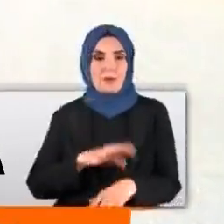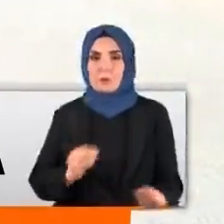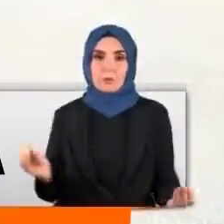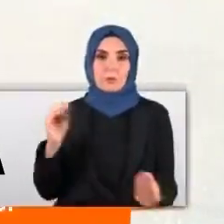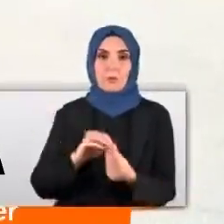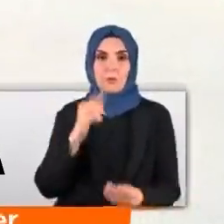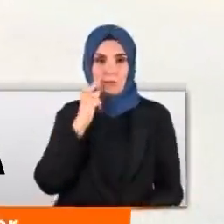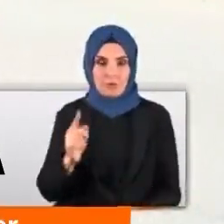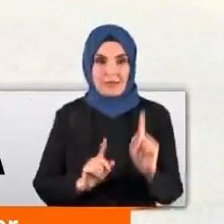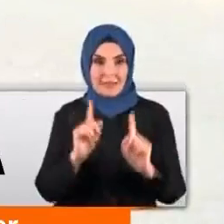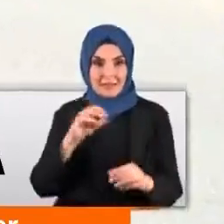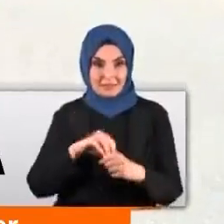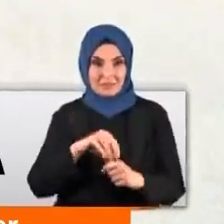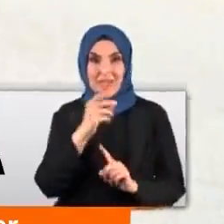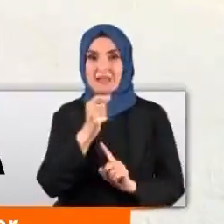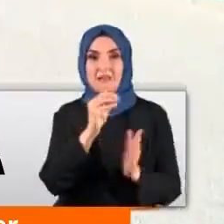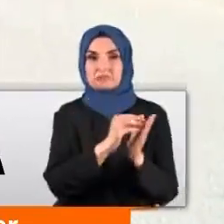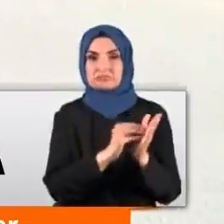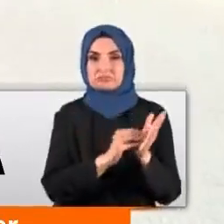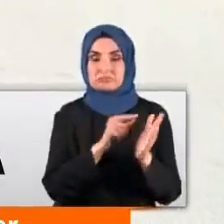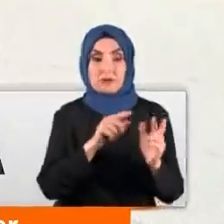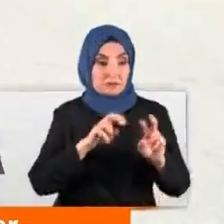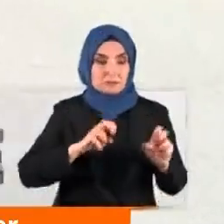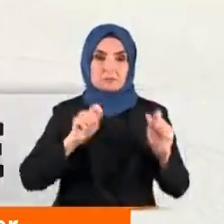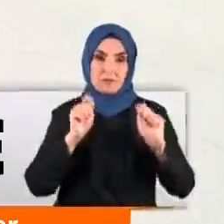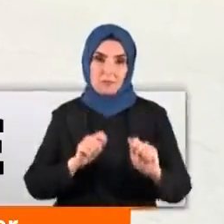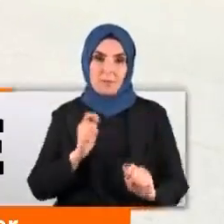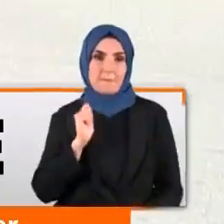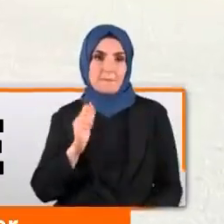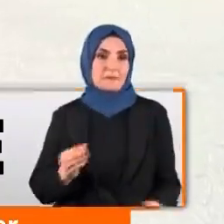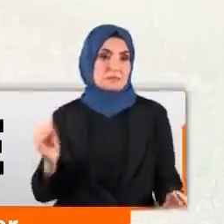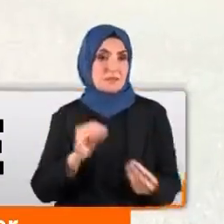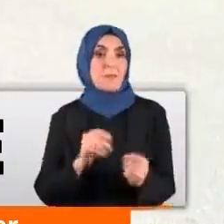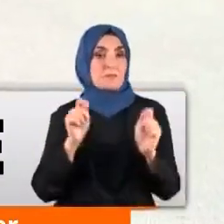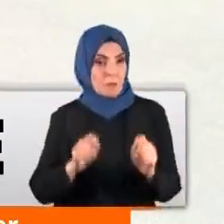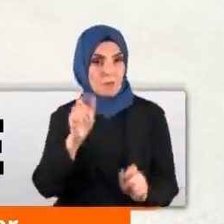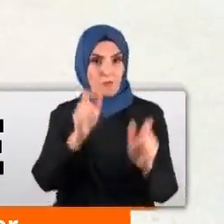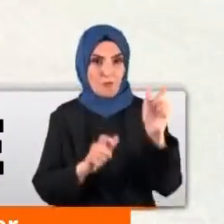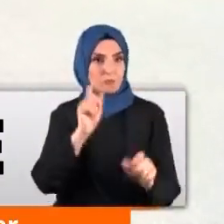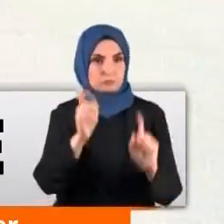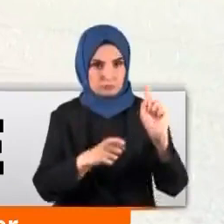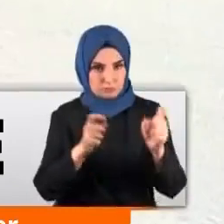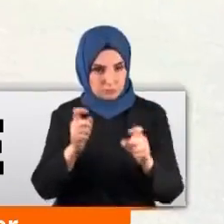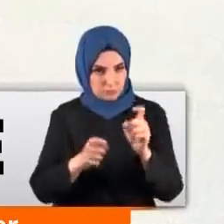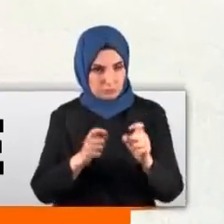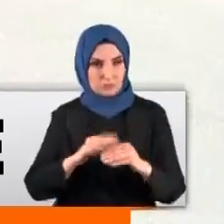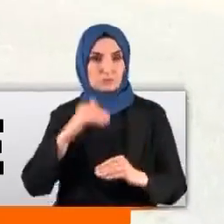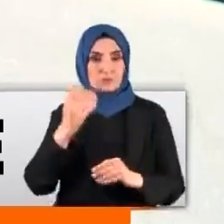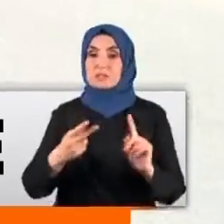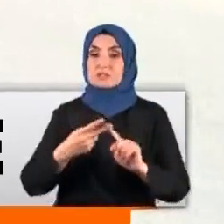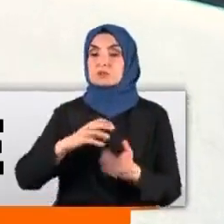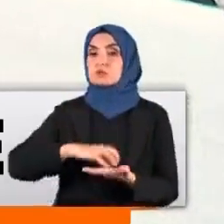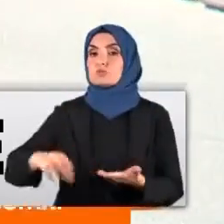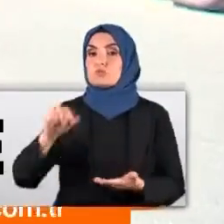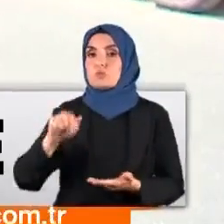internetten yapılan ilanlar mercek altına alınmıştı ve fahiş fiyat artışı yapanlar tespit edilmişti. Bu defa ikinci ayak olarak emlakçılara